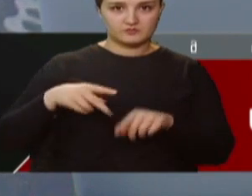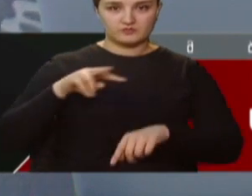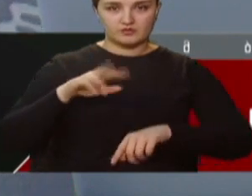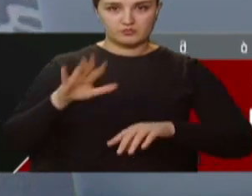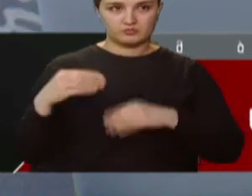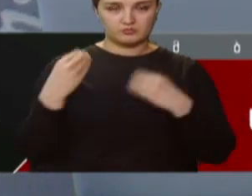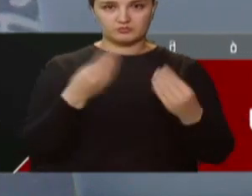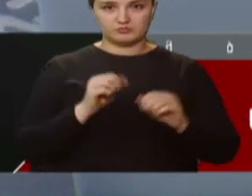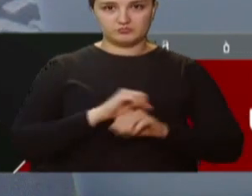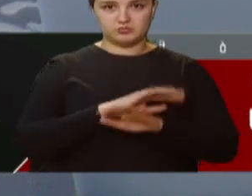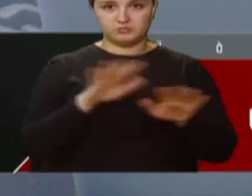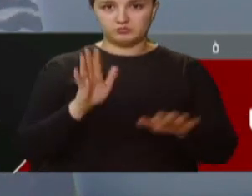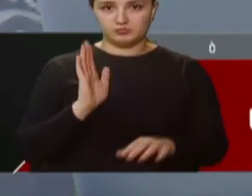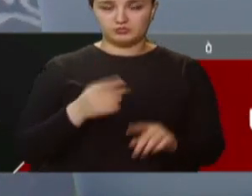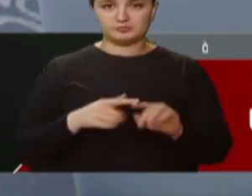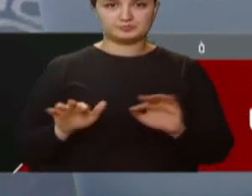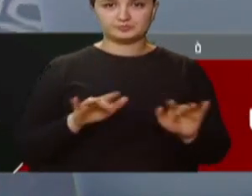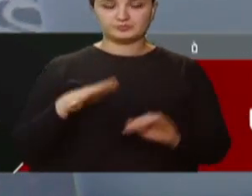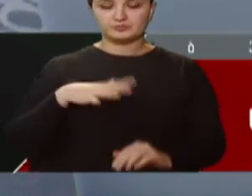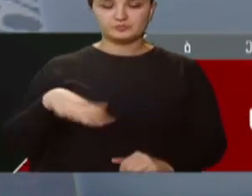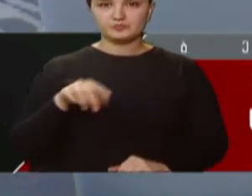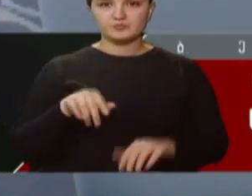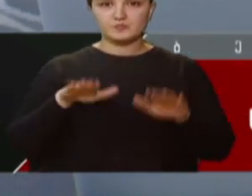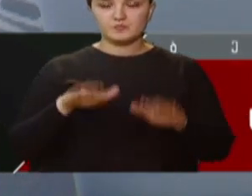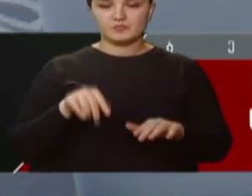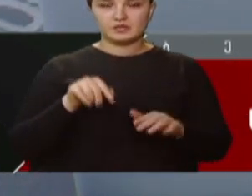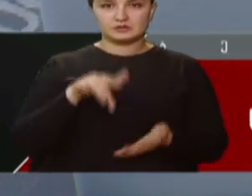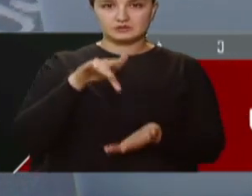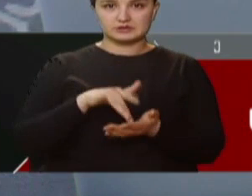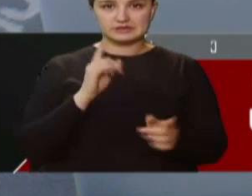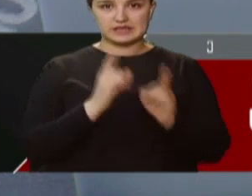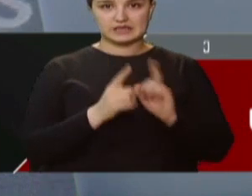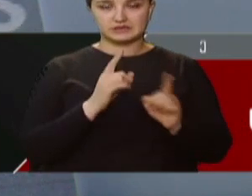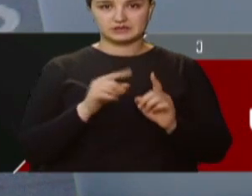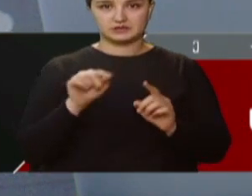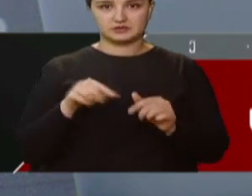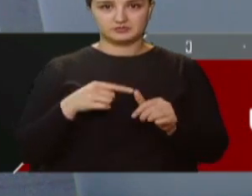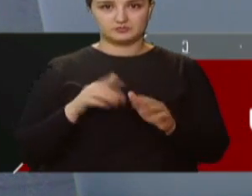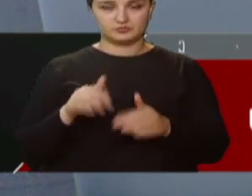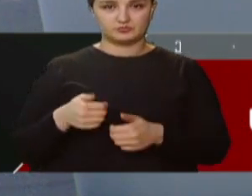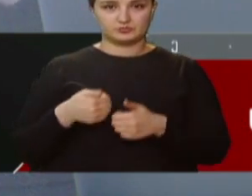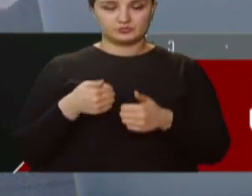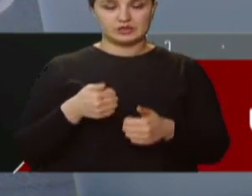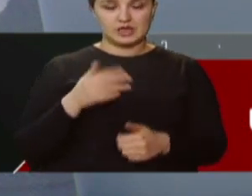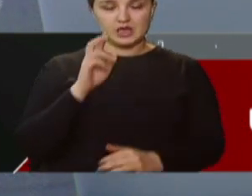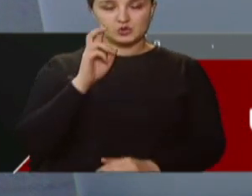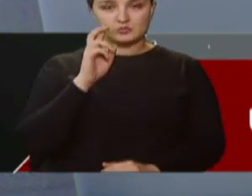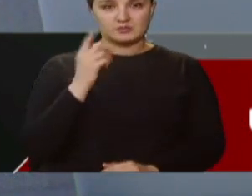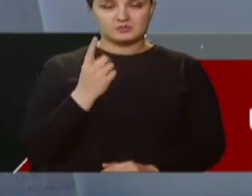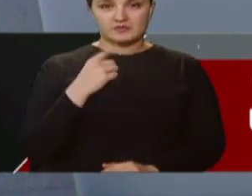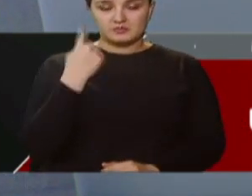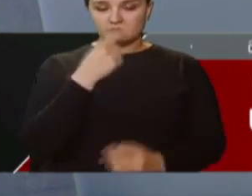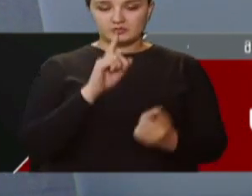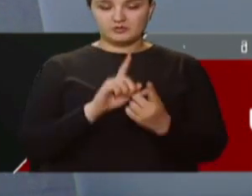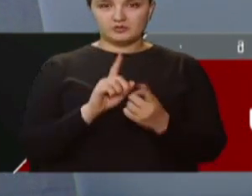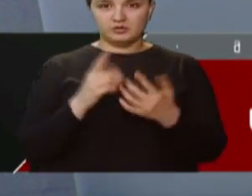motsulobit mitsodeba sapireps da am processhi Sakartvelos satranzito funktsiats unda gaizartos. Khelisuplebis pirvel pirebtan shekhvedrebis paralelurat